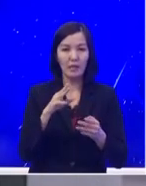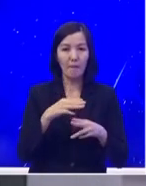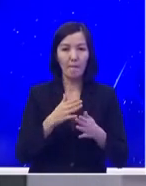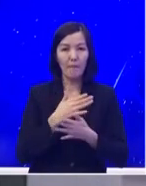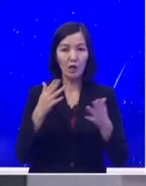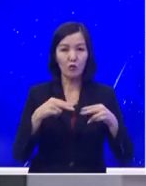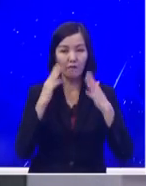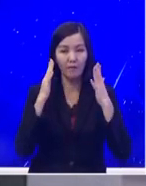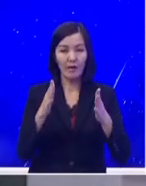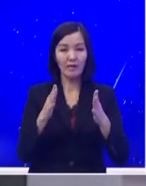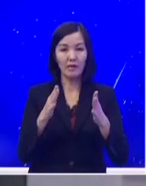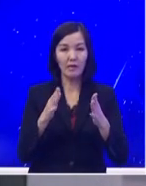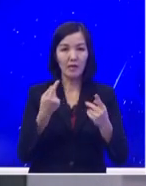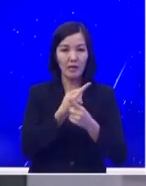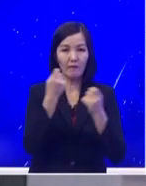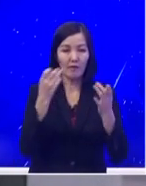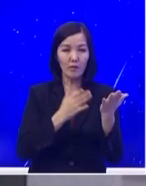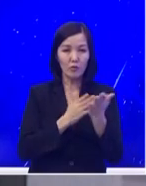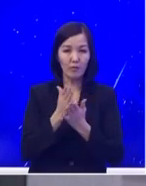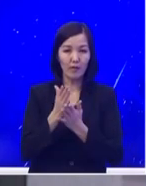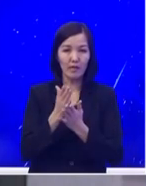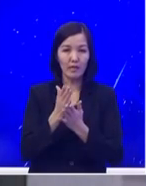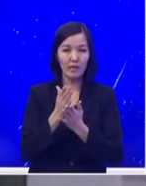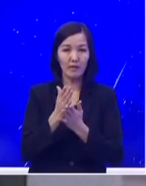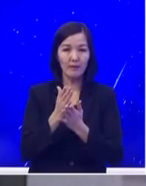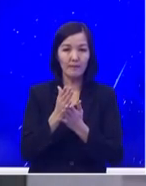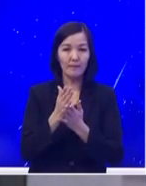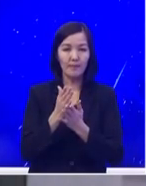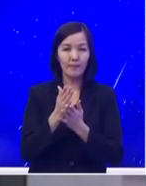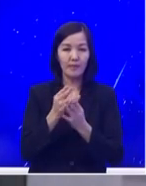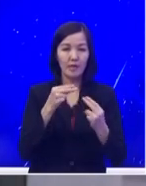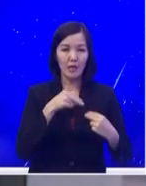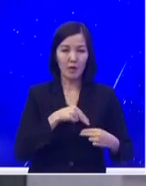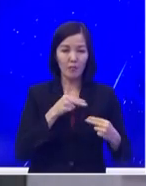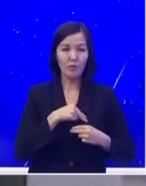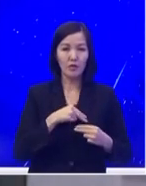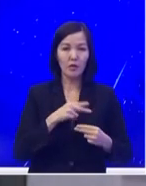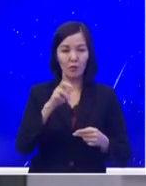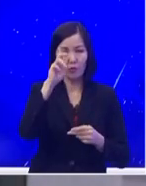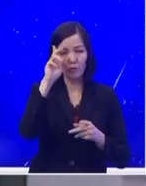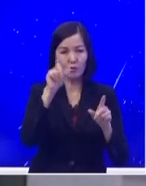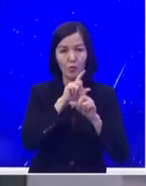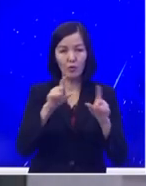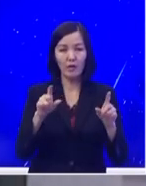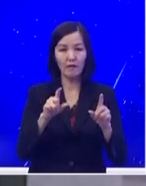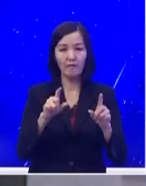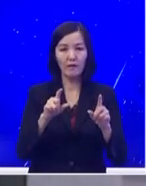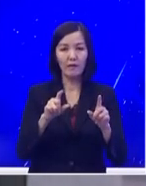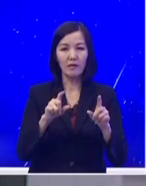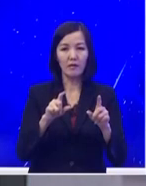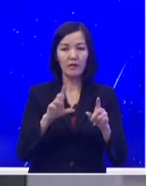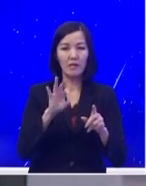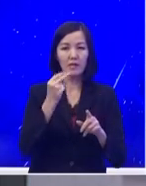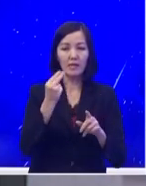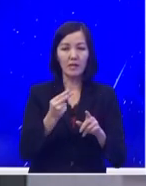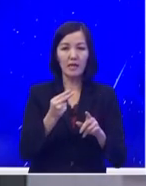внимание сейчас уделяется информационной политике, в частности, работе государственных органов, представителей государственных органов в